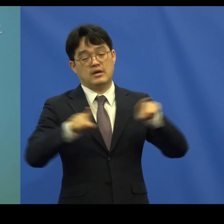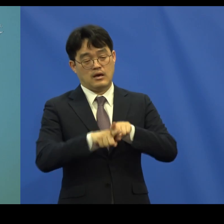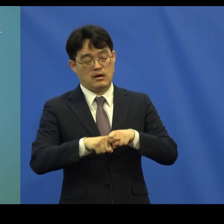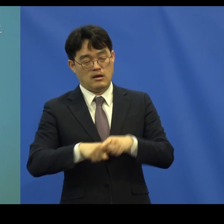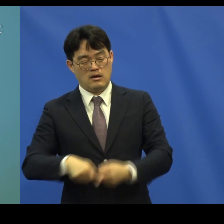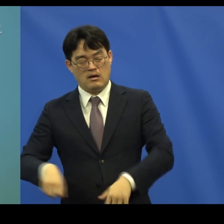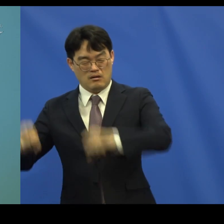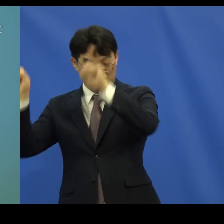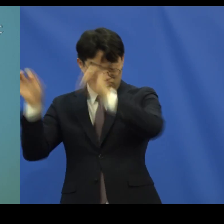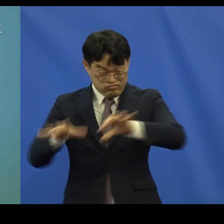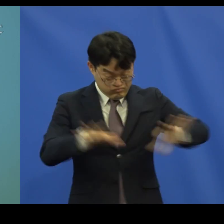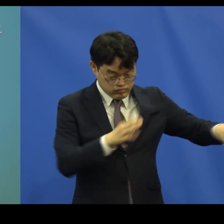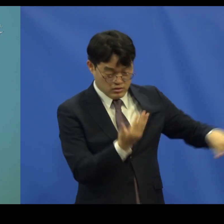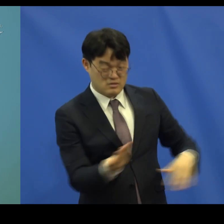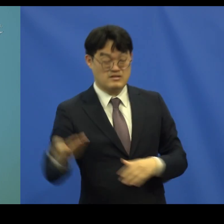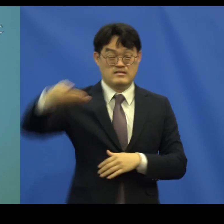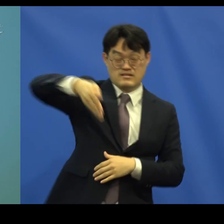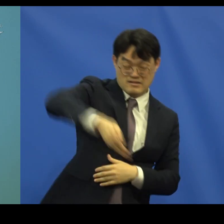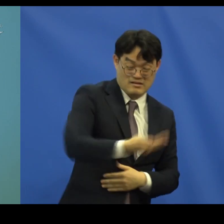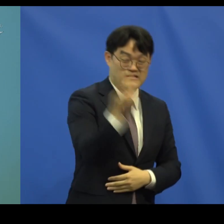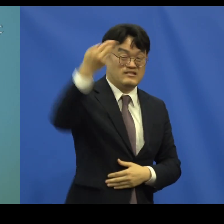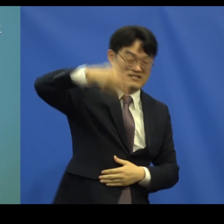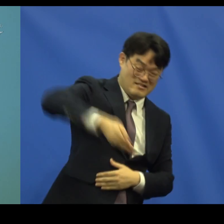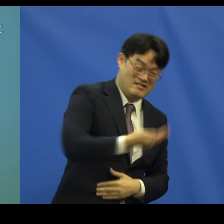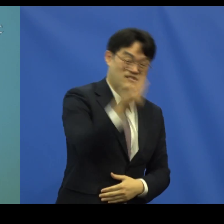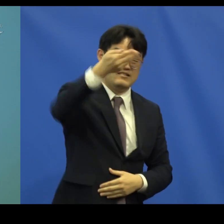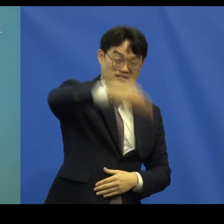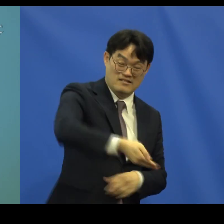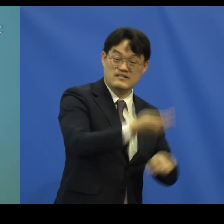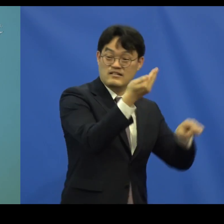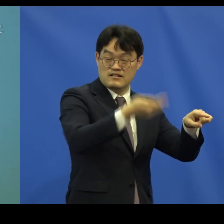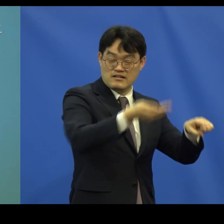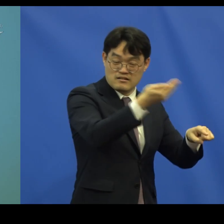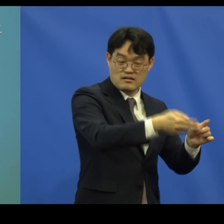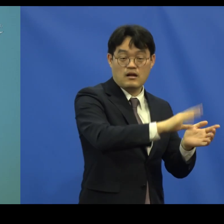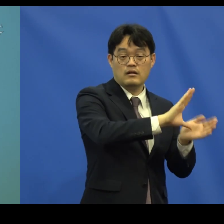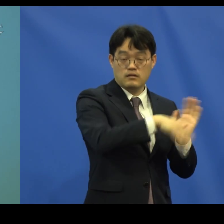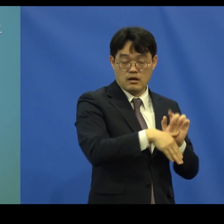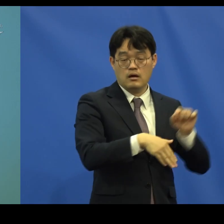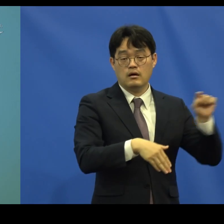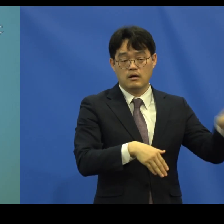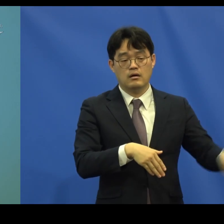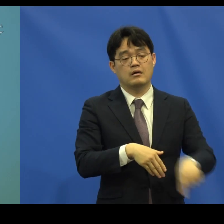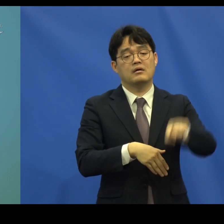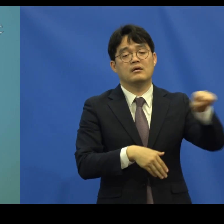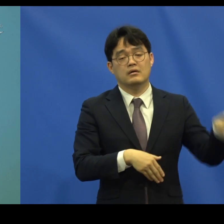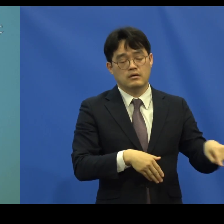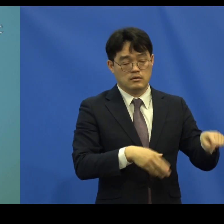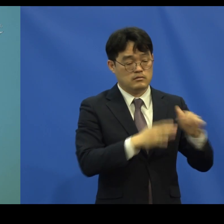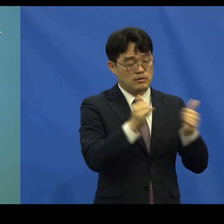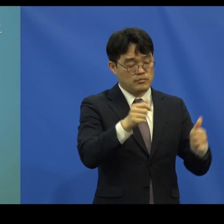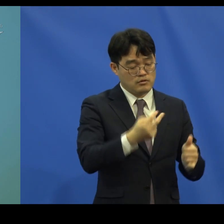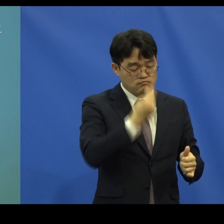상황입니다. 이럴 때에 해야 될 일은 딱 하나밖에 없어요. 주님에게 손을 내밀고 살려달라고 하는 거죠.